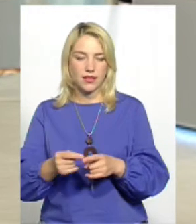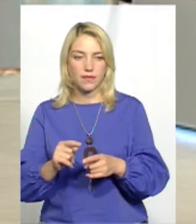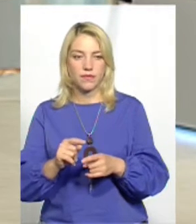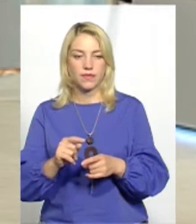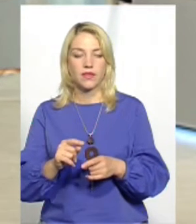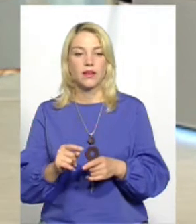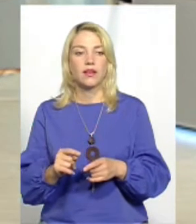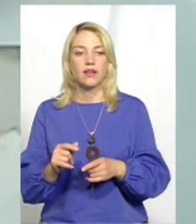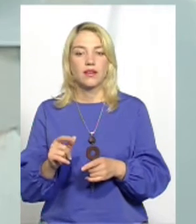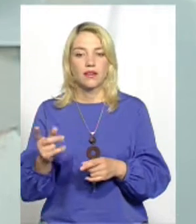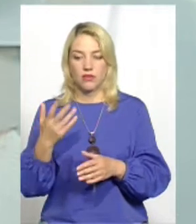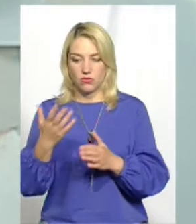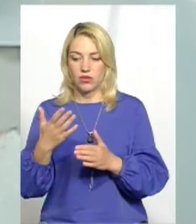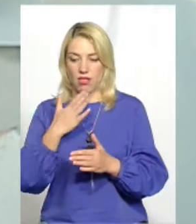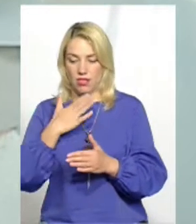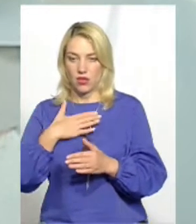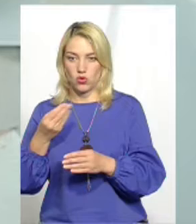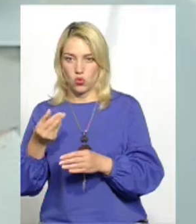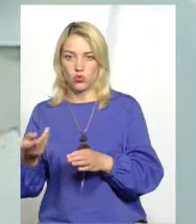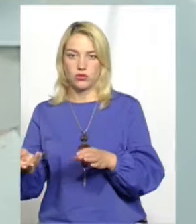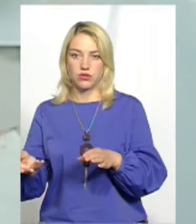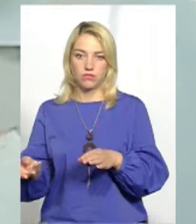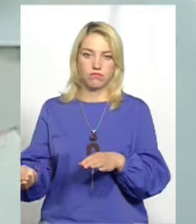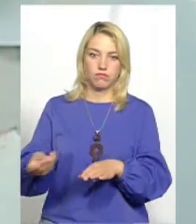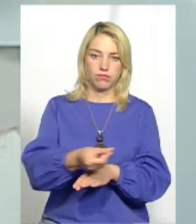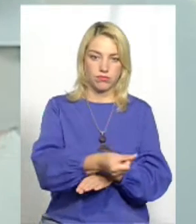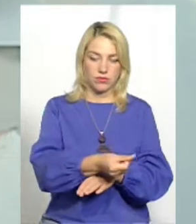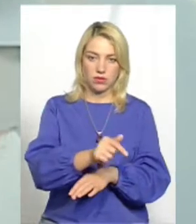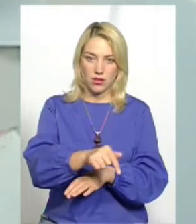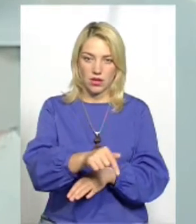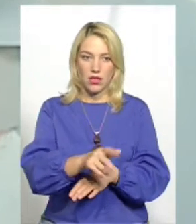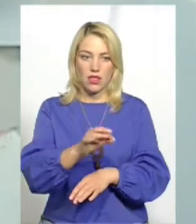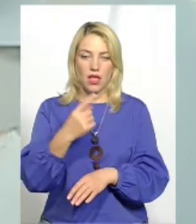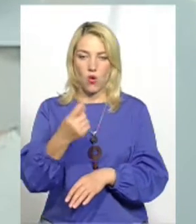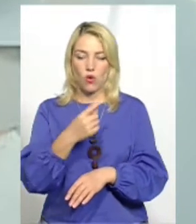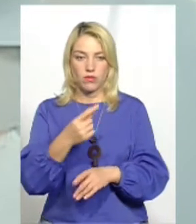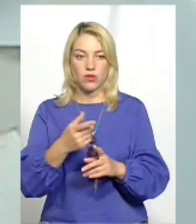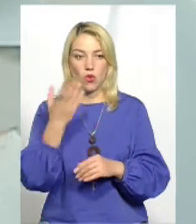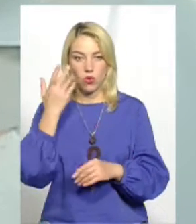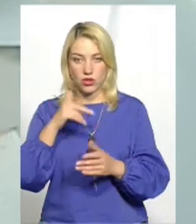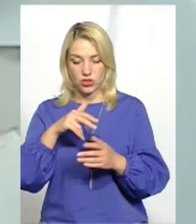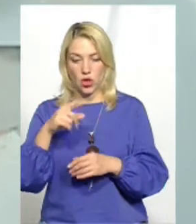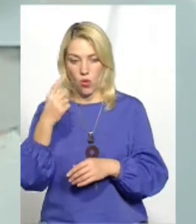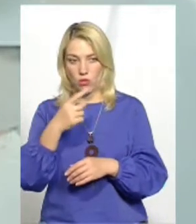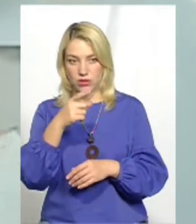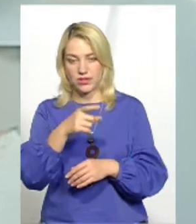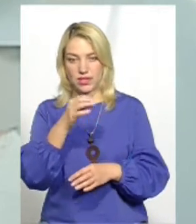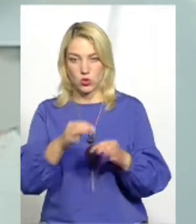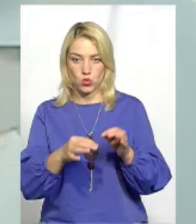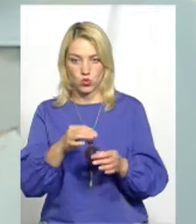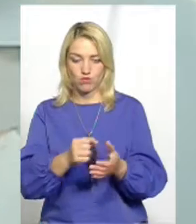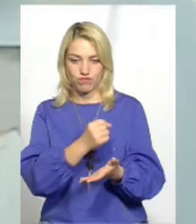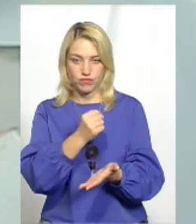району віддасиш. Але коли йшли на обласну інстанцію, і тут обласний